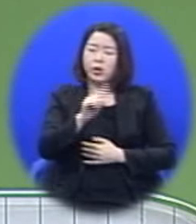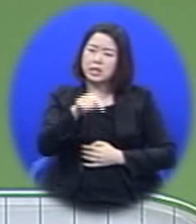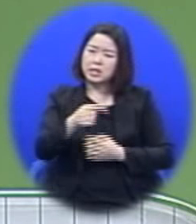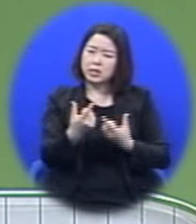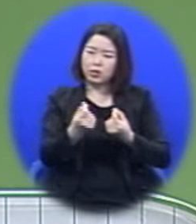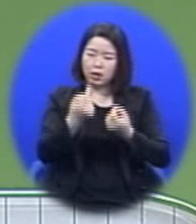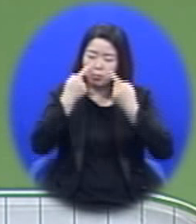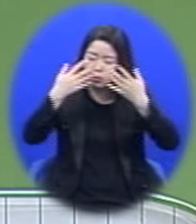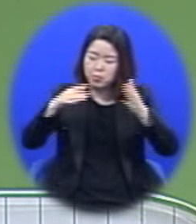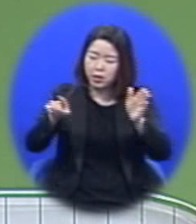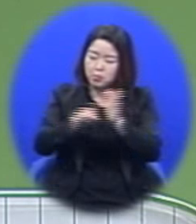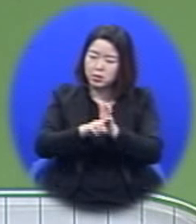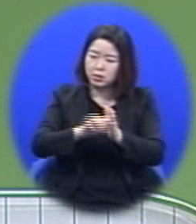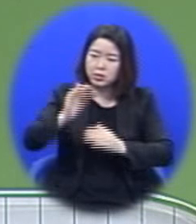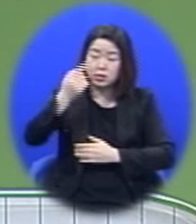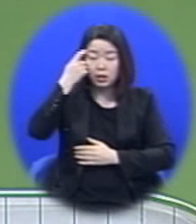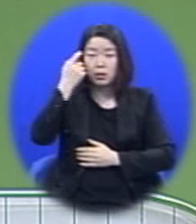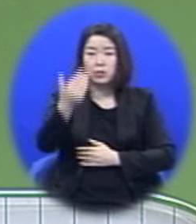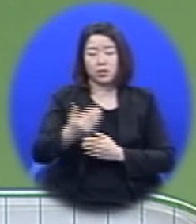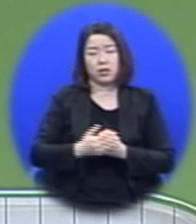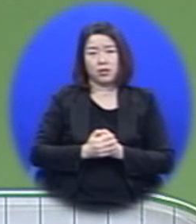분명하게 믿어질 수 있죠?